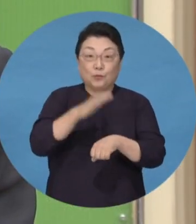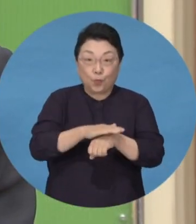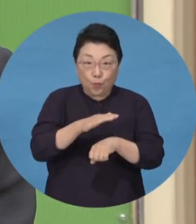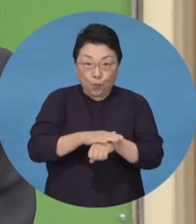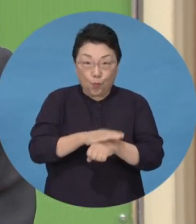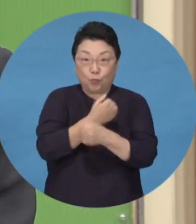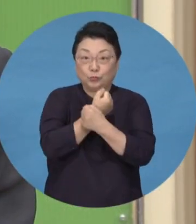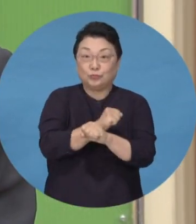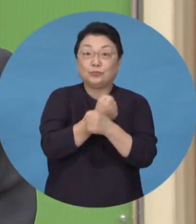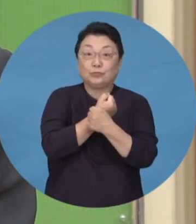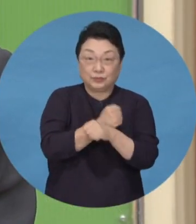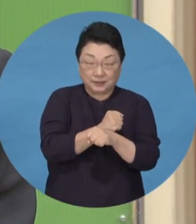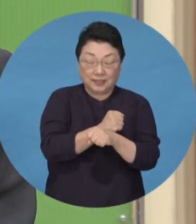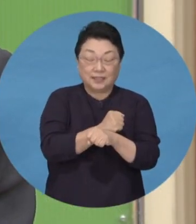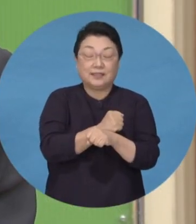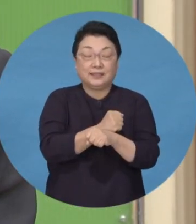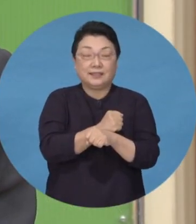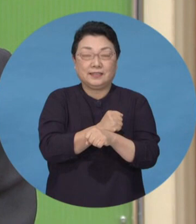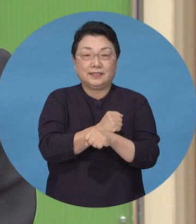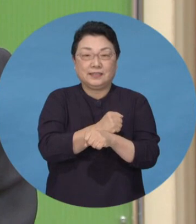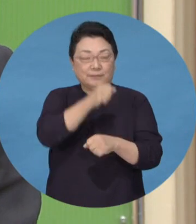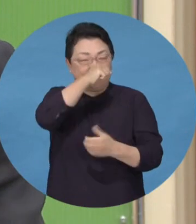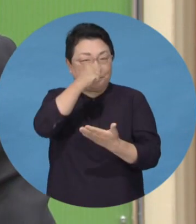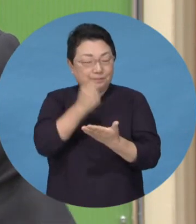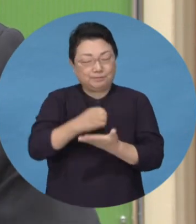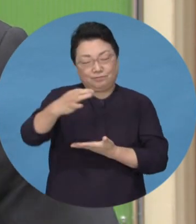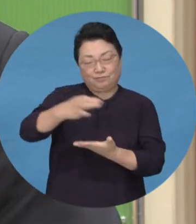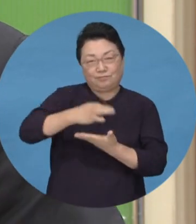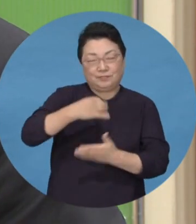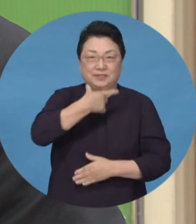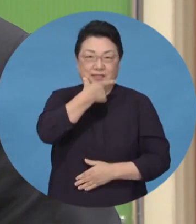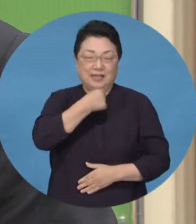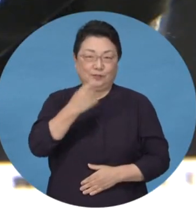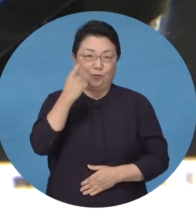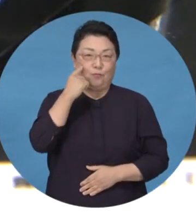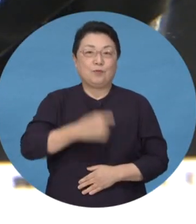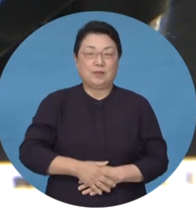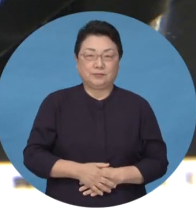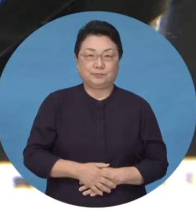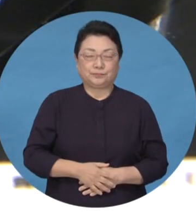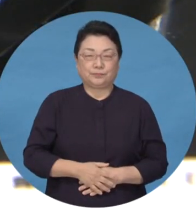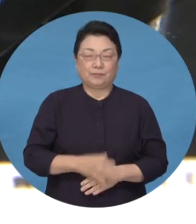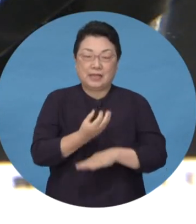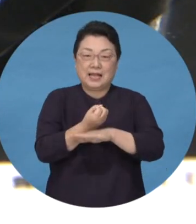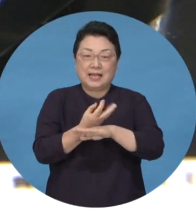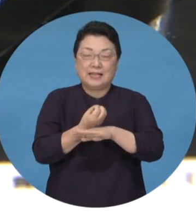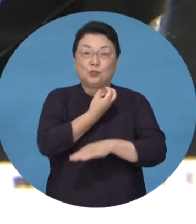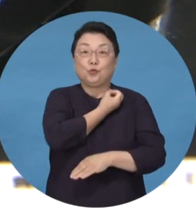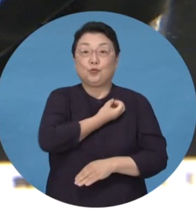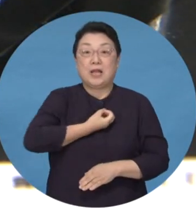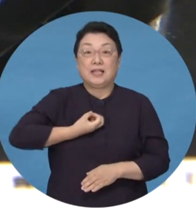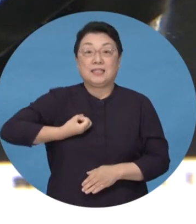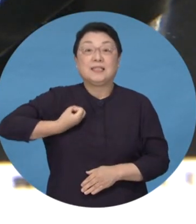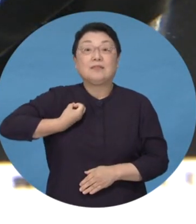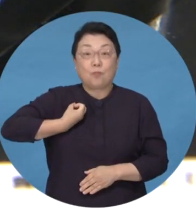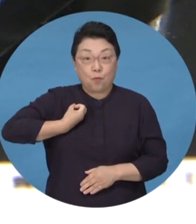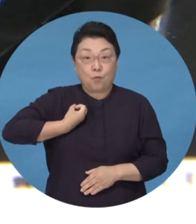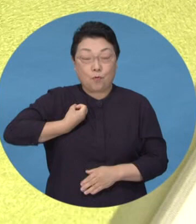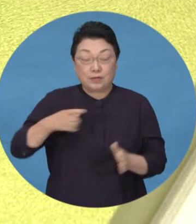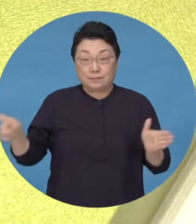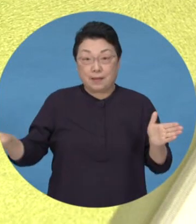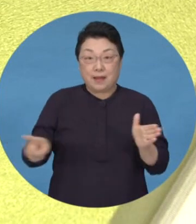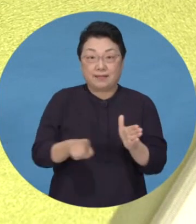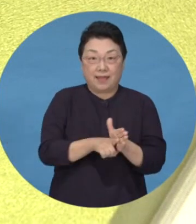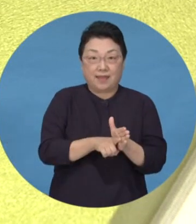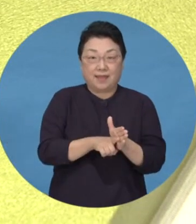へ成果を上げていきたいと思っています例えばジュエリーなんかで言えば今までは